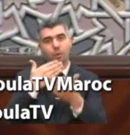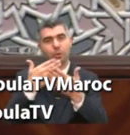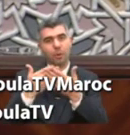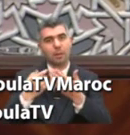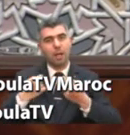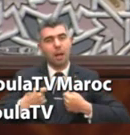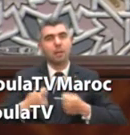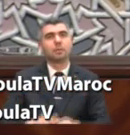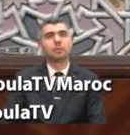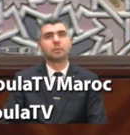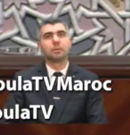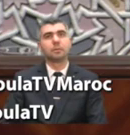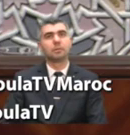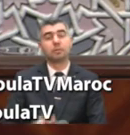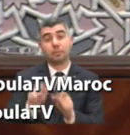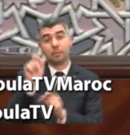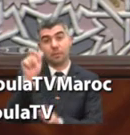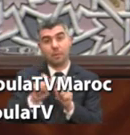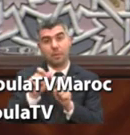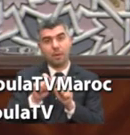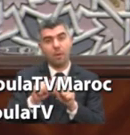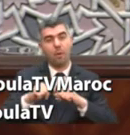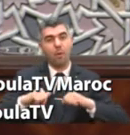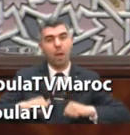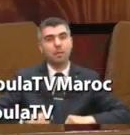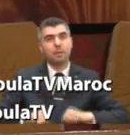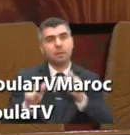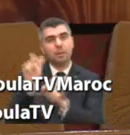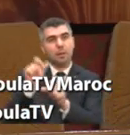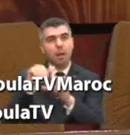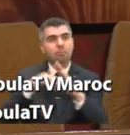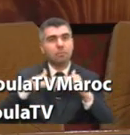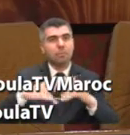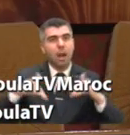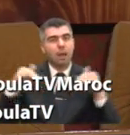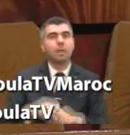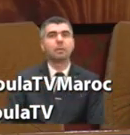شكرا سيد الرئيس. السيده والساده الوزراء المحترمين، السيدات والساده النواب المحترمين،